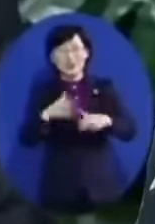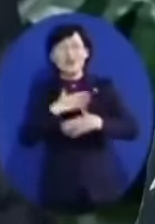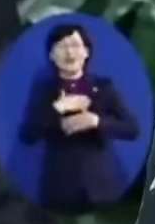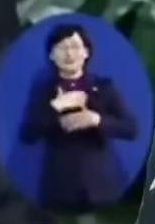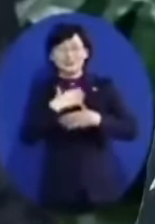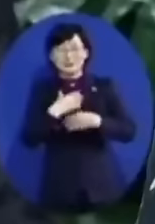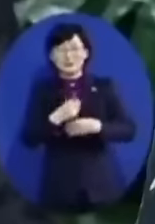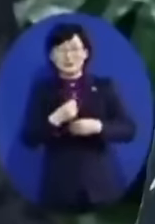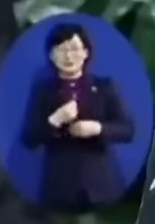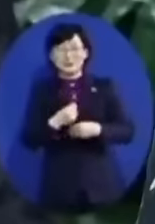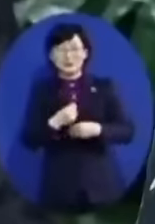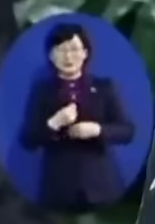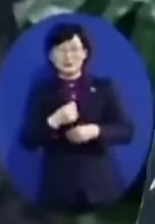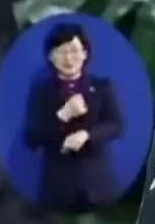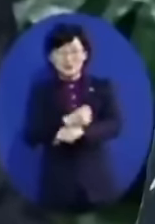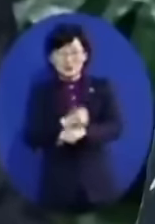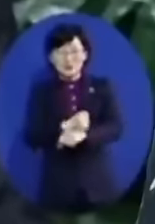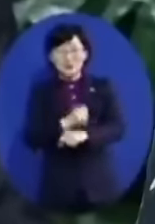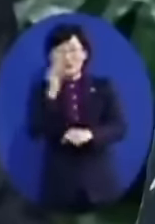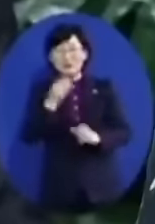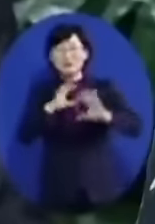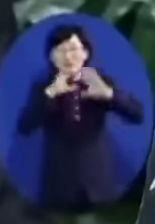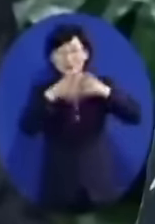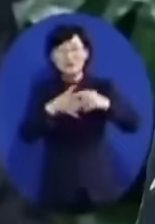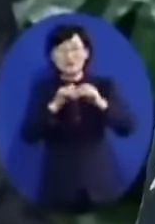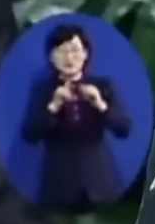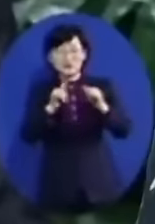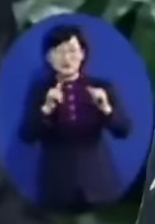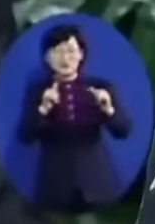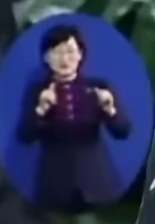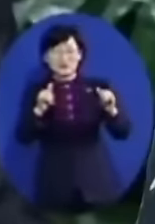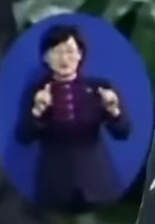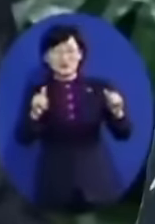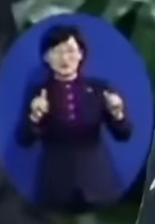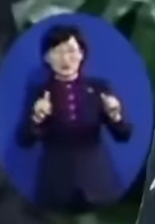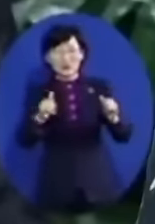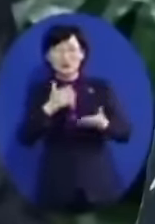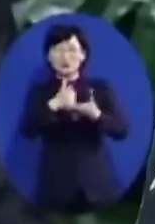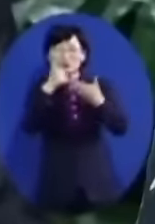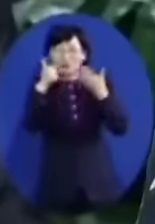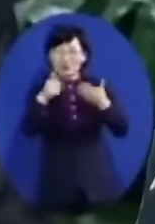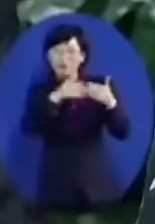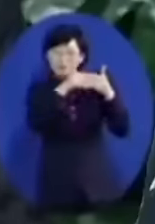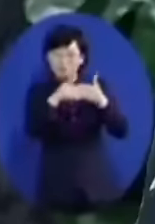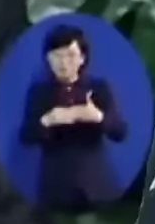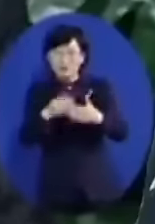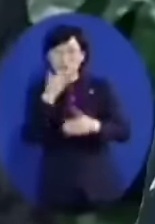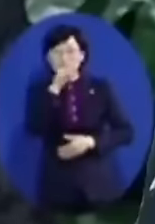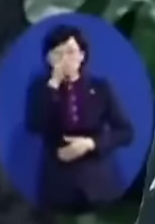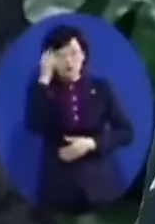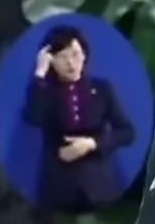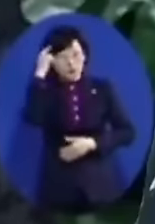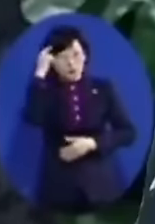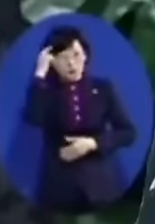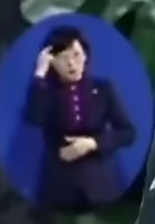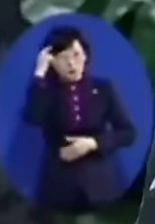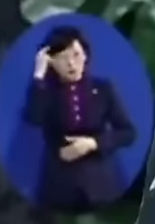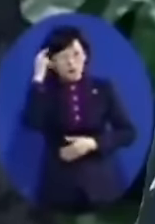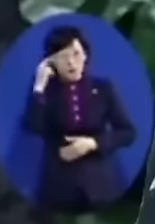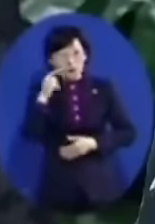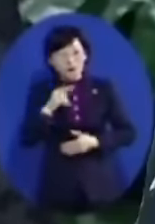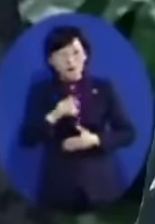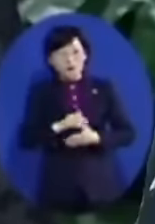안심하고 이스라엘 백성들을 주께로 이끌어 나갈 수가 있다고 생각했었습니다.